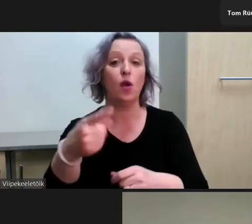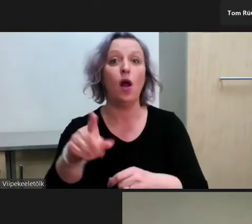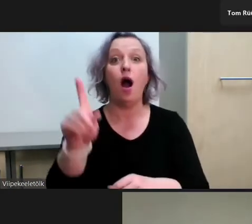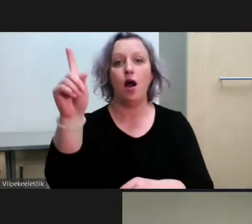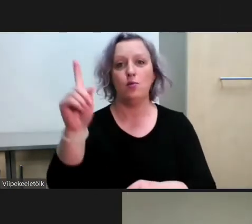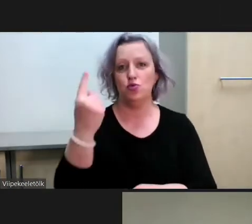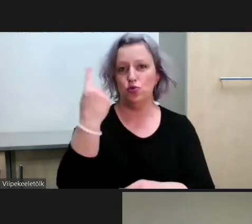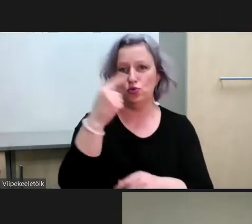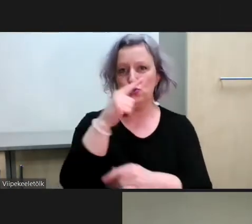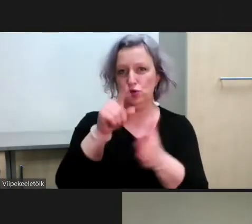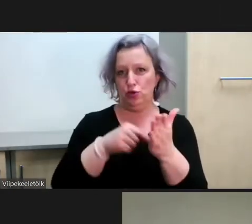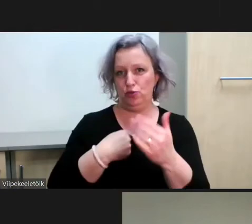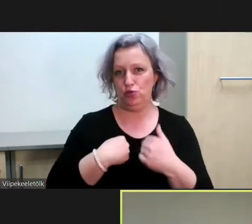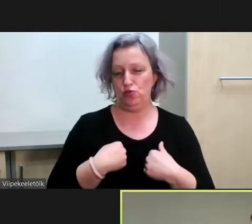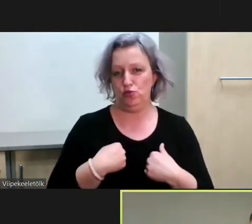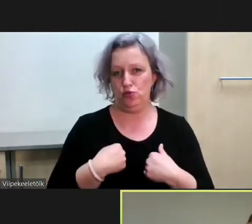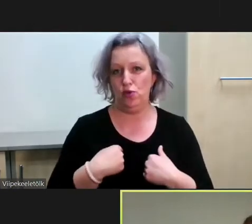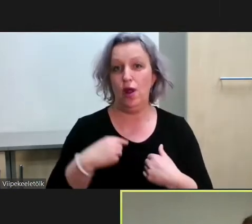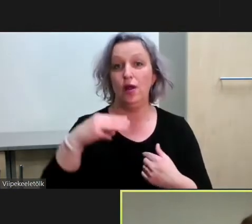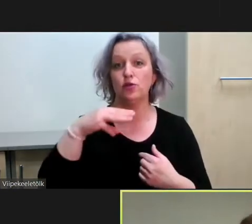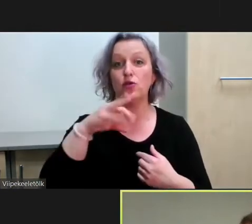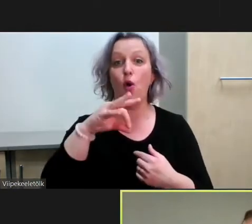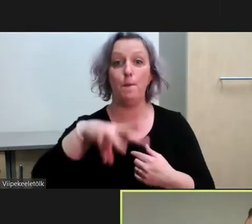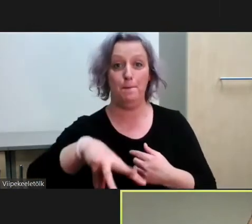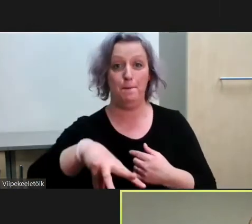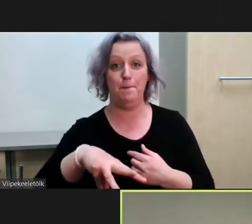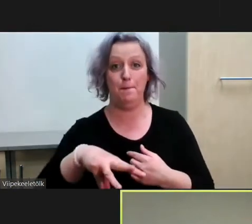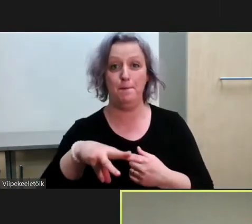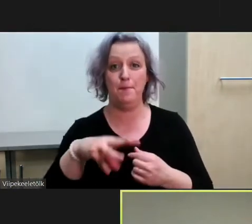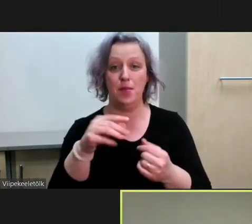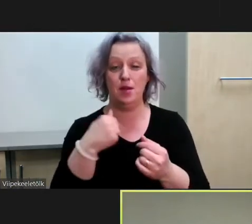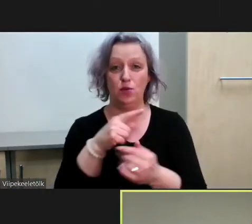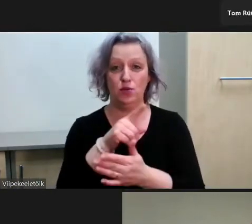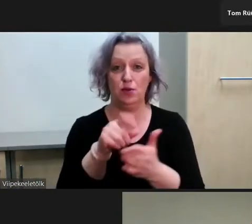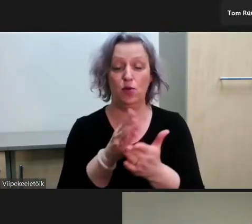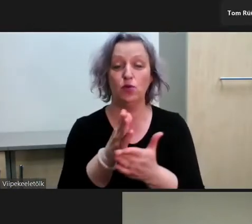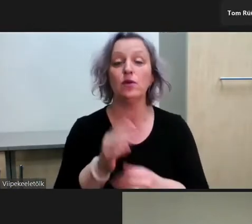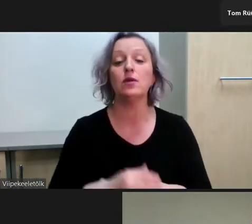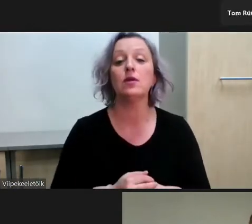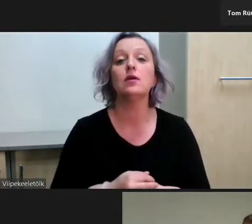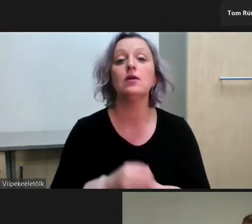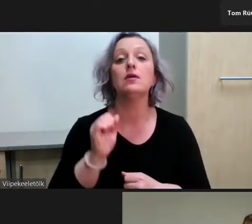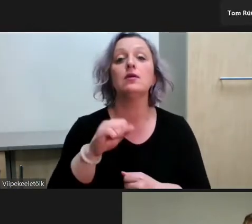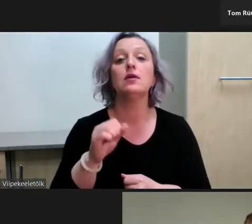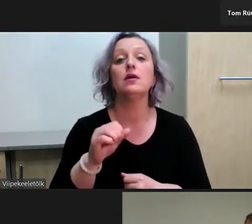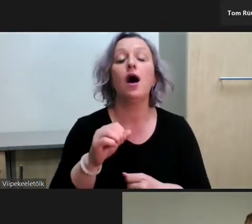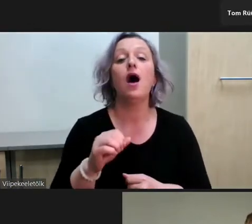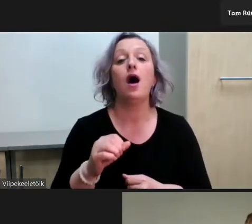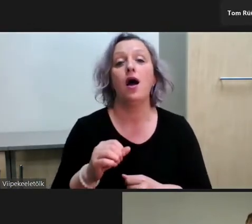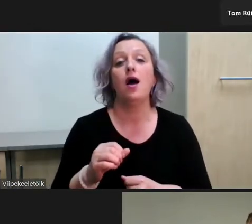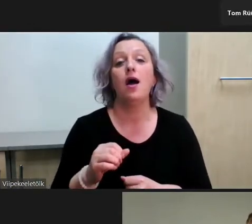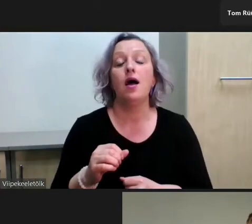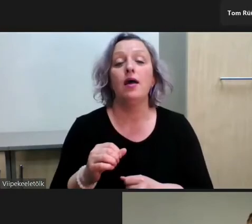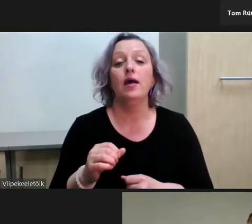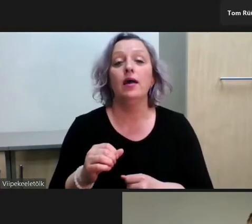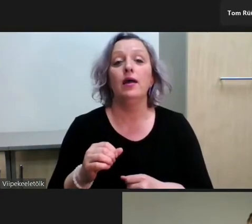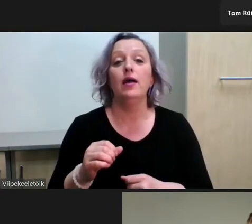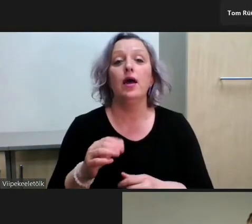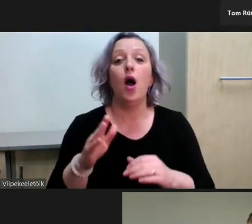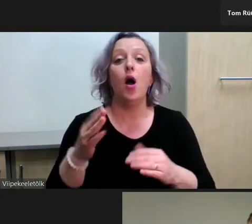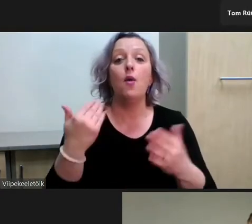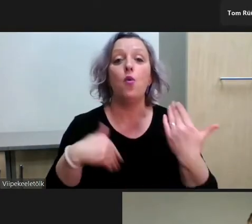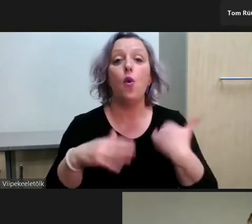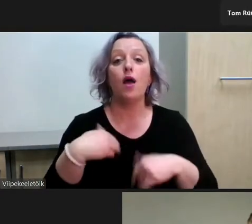küsimus. Ja, Tomil on küsimus. Ja. Et kas EPIKoja silmis või